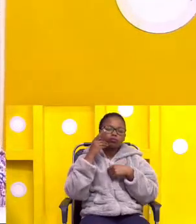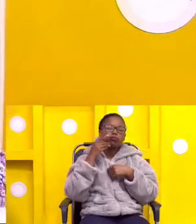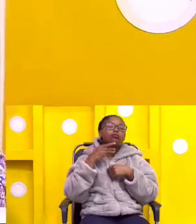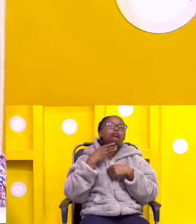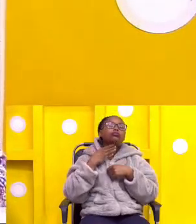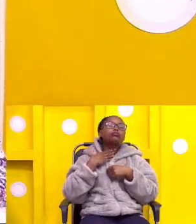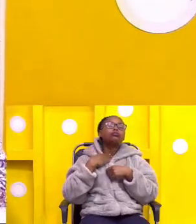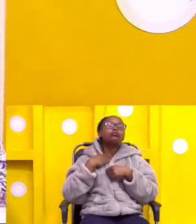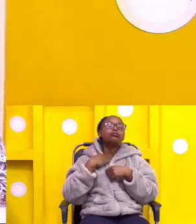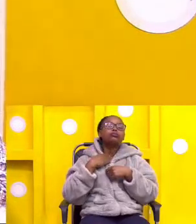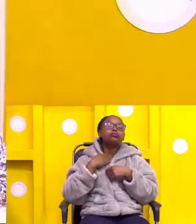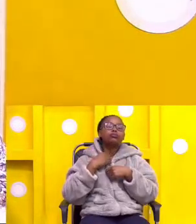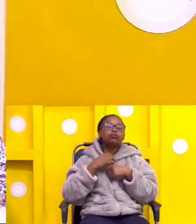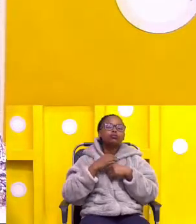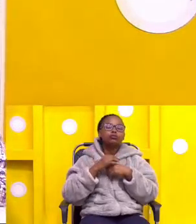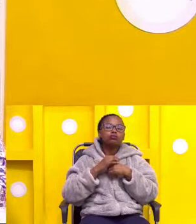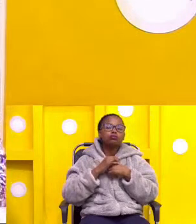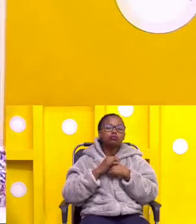Nyota ali.